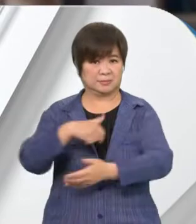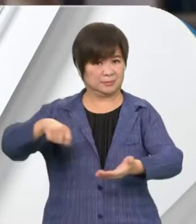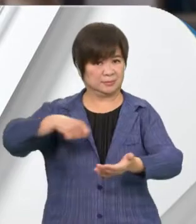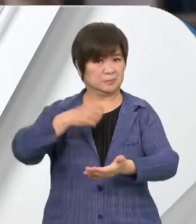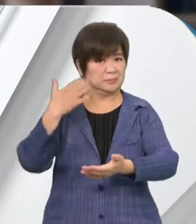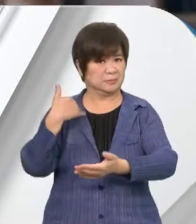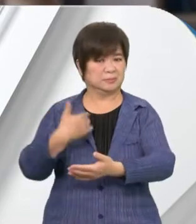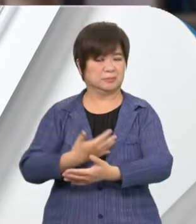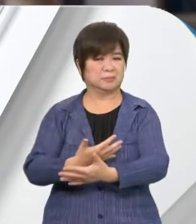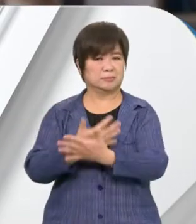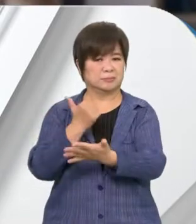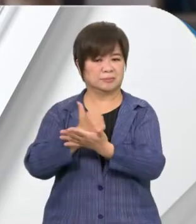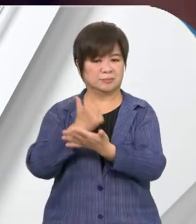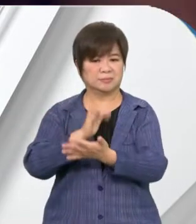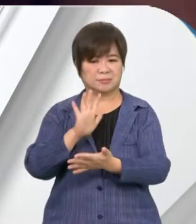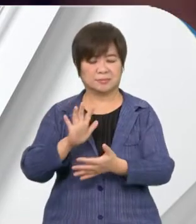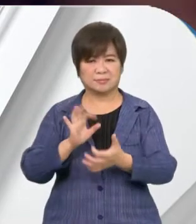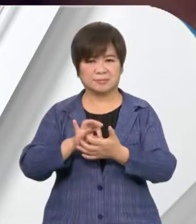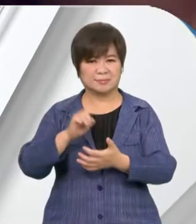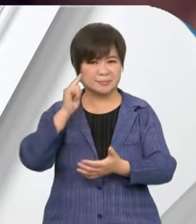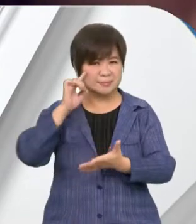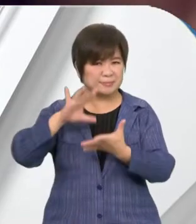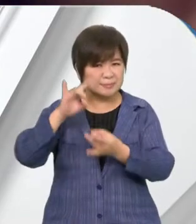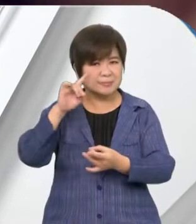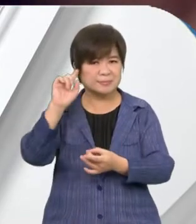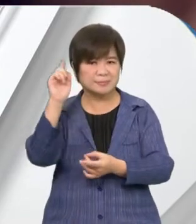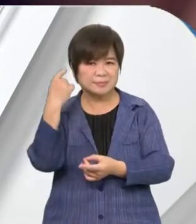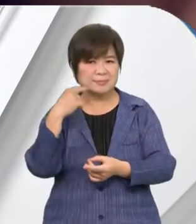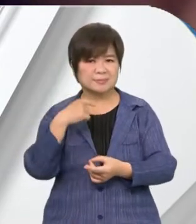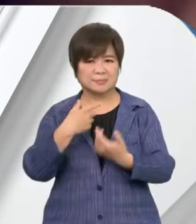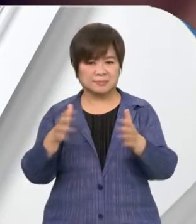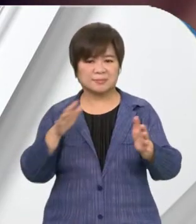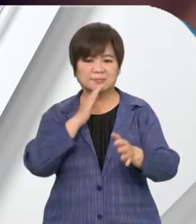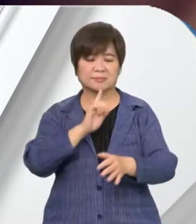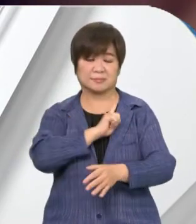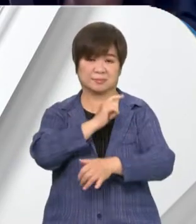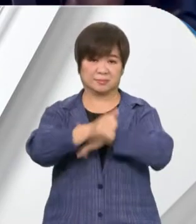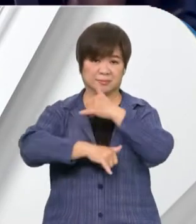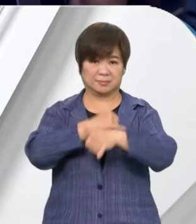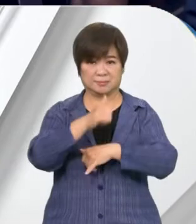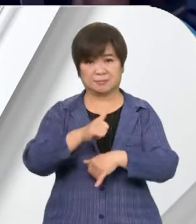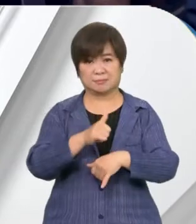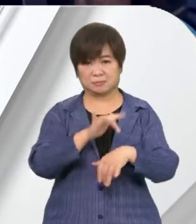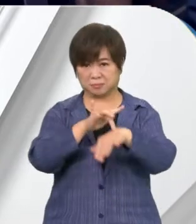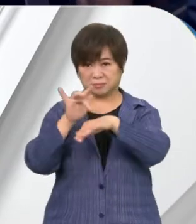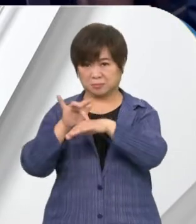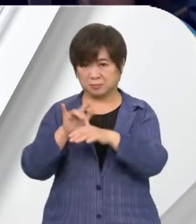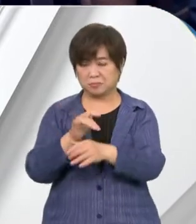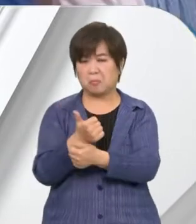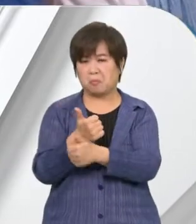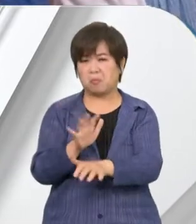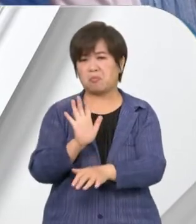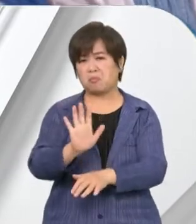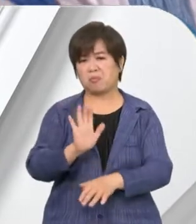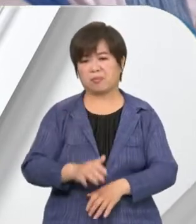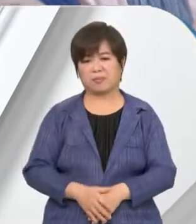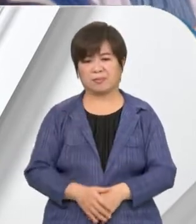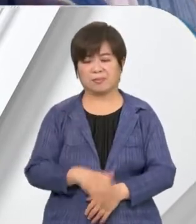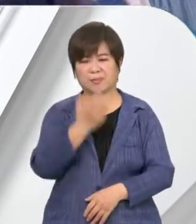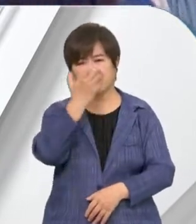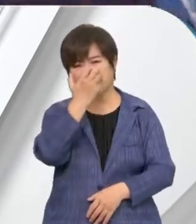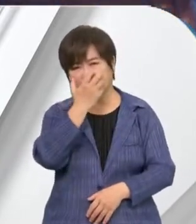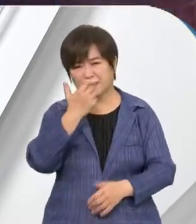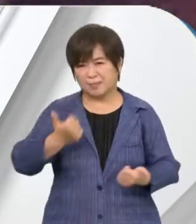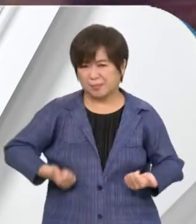美国，也出现前途嘅灵感，韩国题材都系结合自家生活度是发生过嘅故事，掀起小